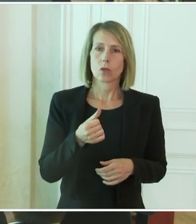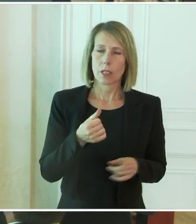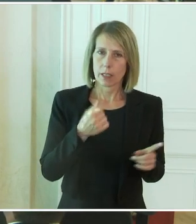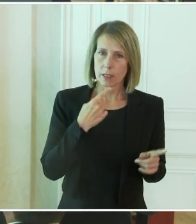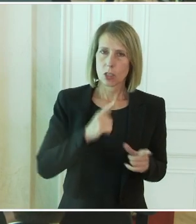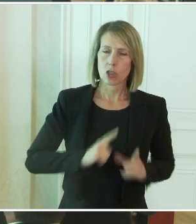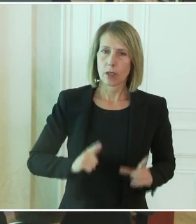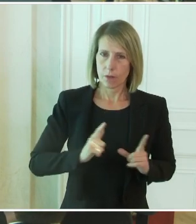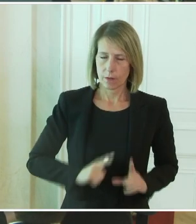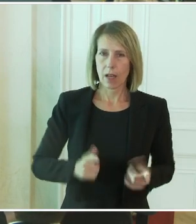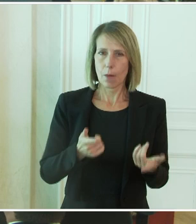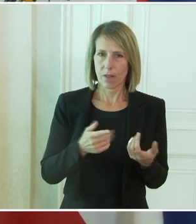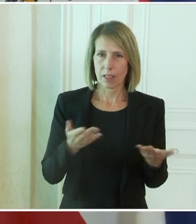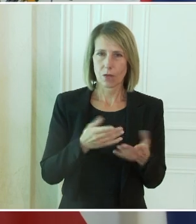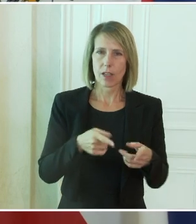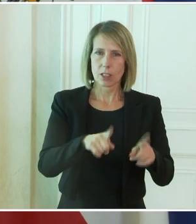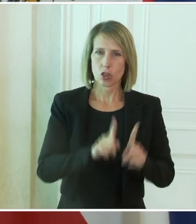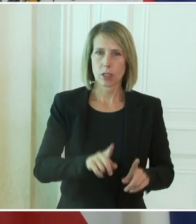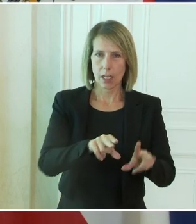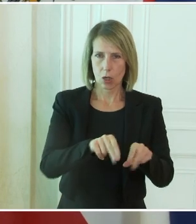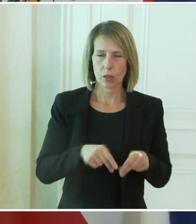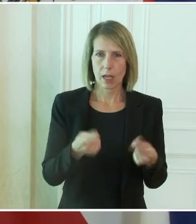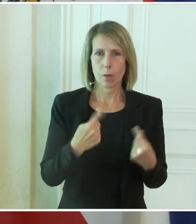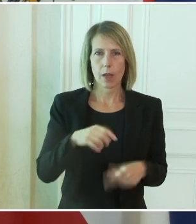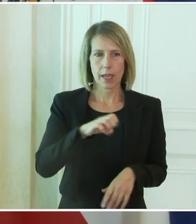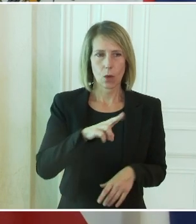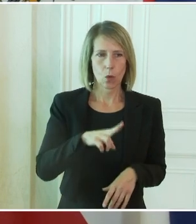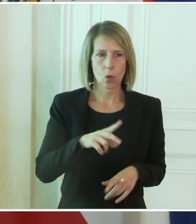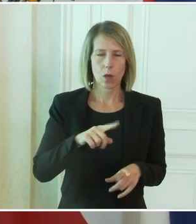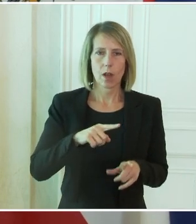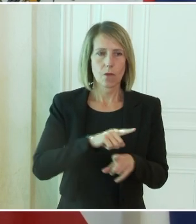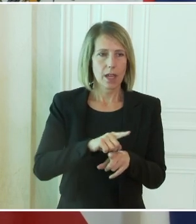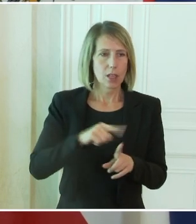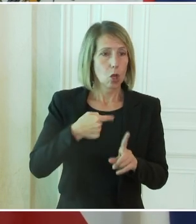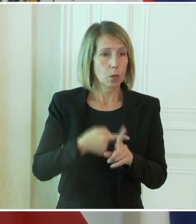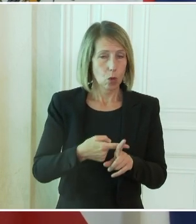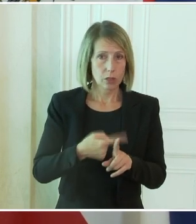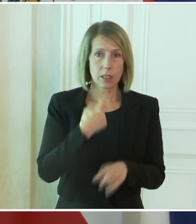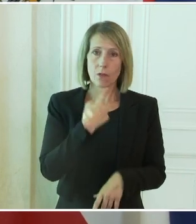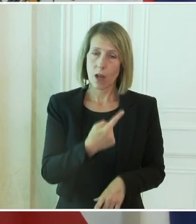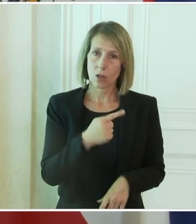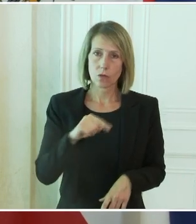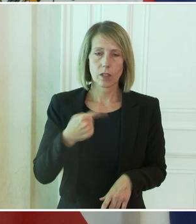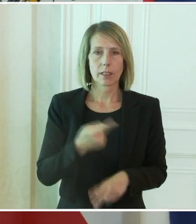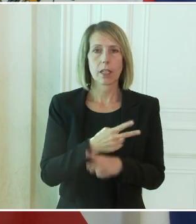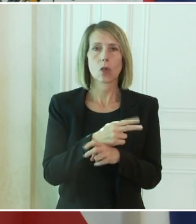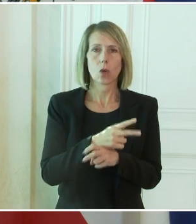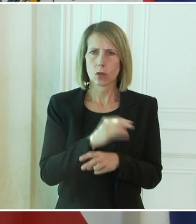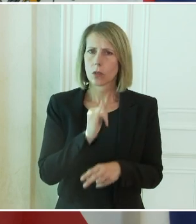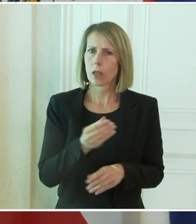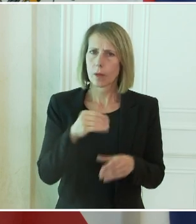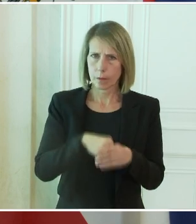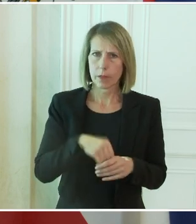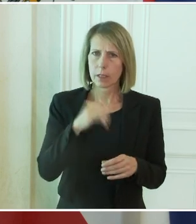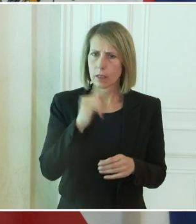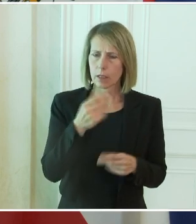der Europäischen Kommission abzuwarten. Und sollte diese positiv ausfallen, dann wird Österreich es sicher nicht im Weg stehen.